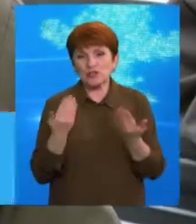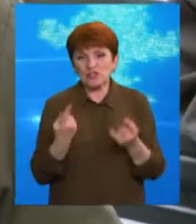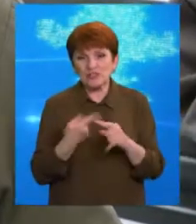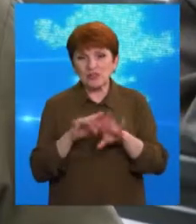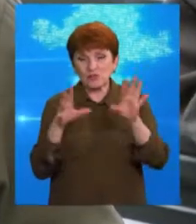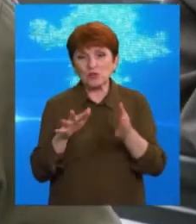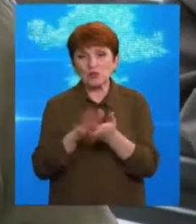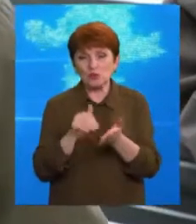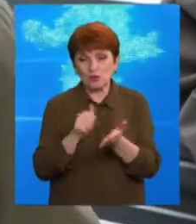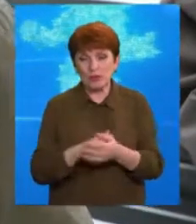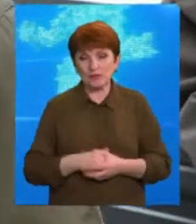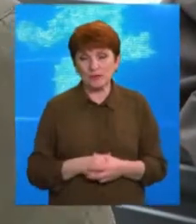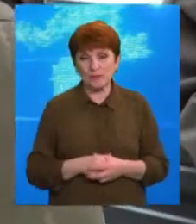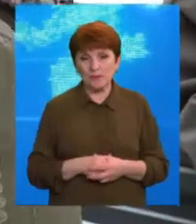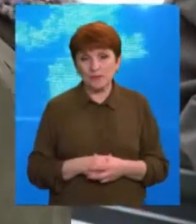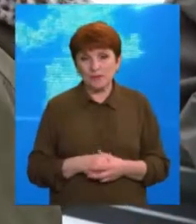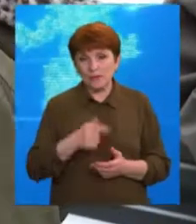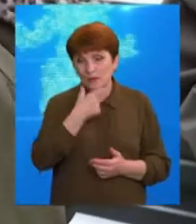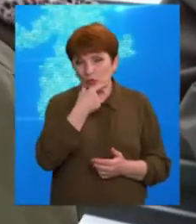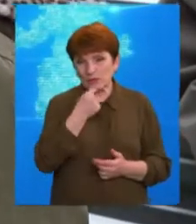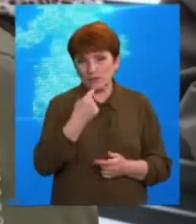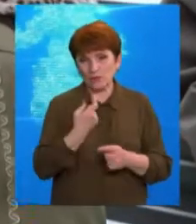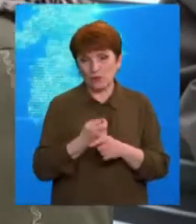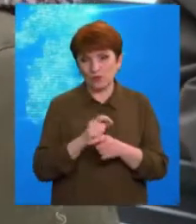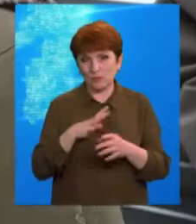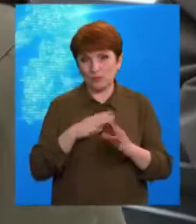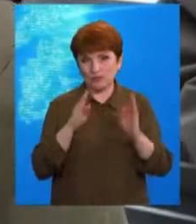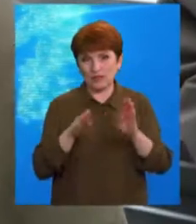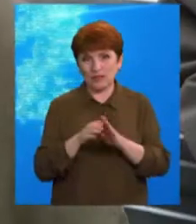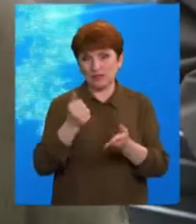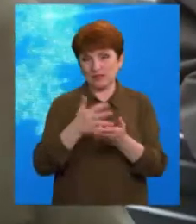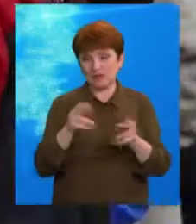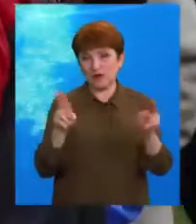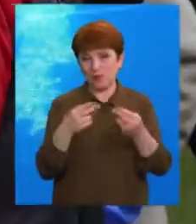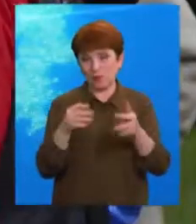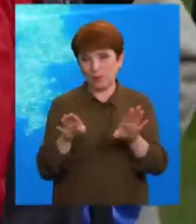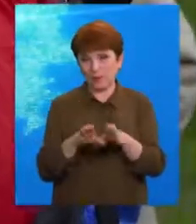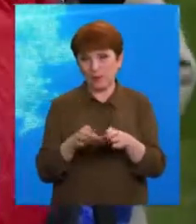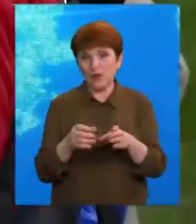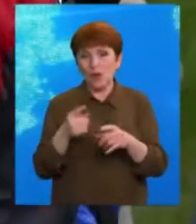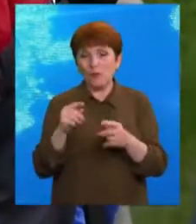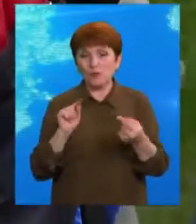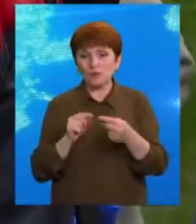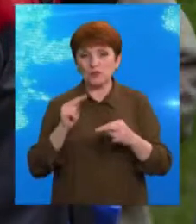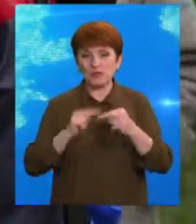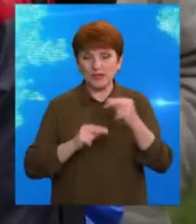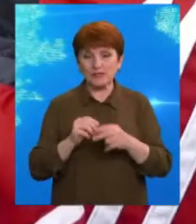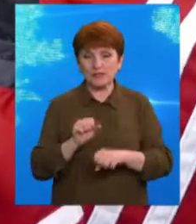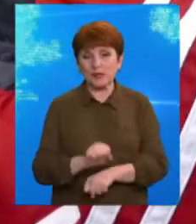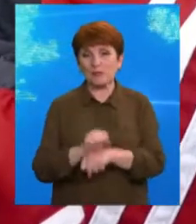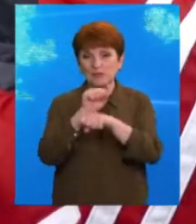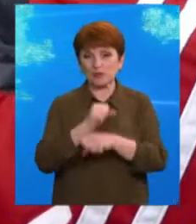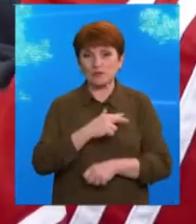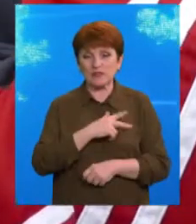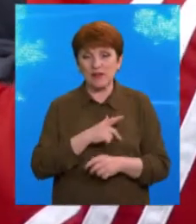нарушается. Такой, ну, красивое же, очень красивое у нас всегда у центрального клуба было. Против строительства жители бастуют в социальных